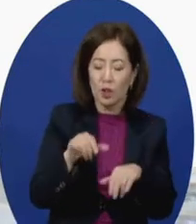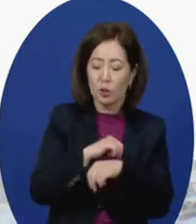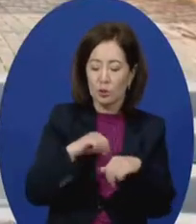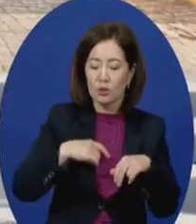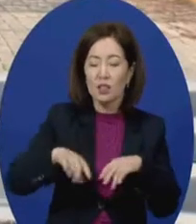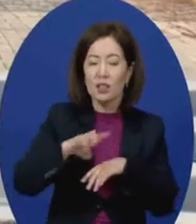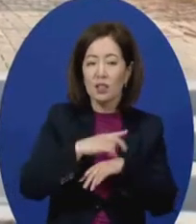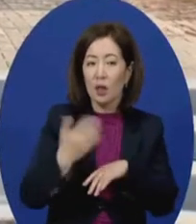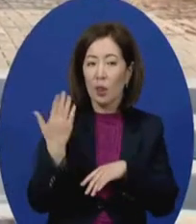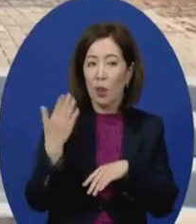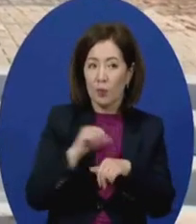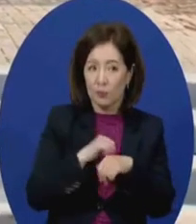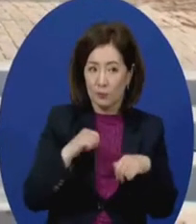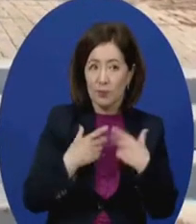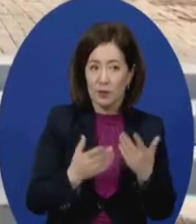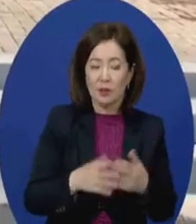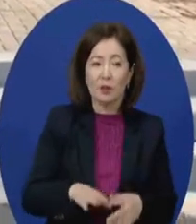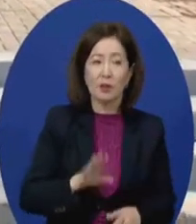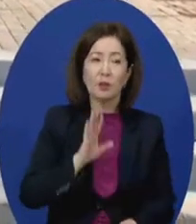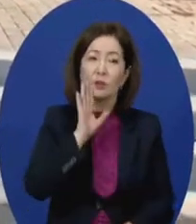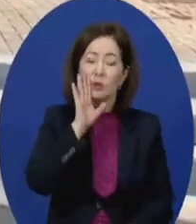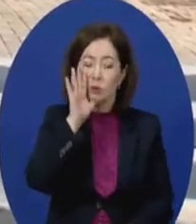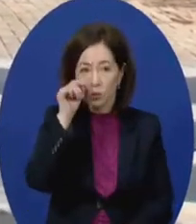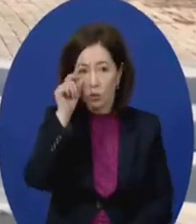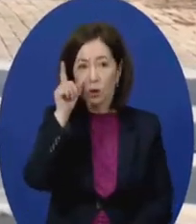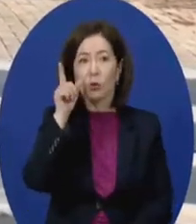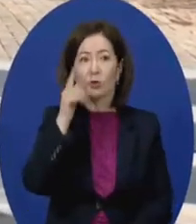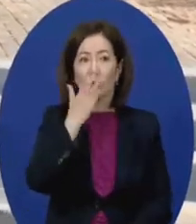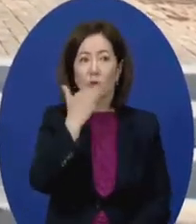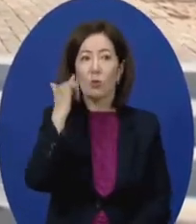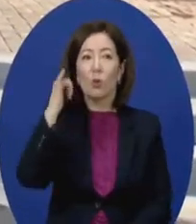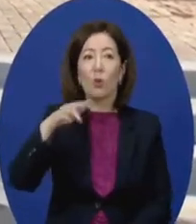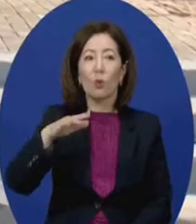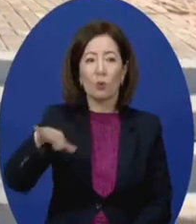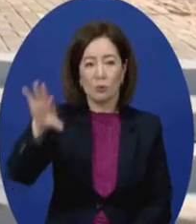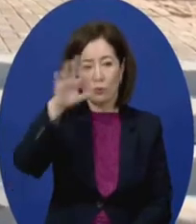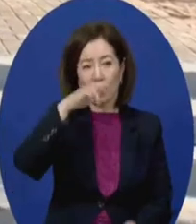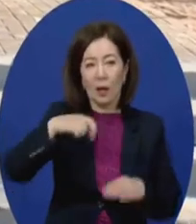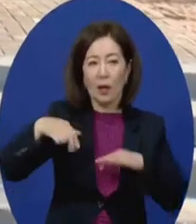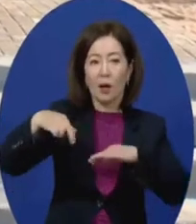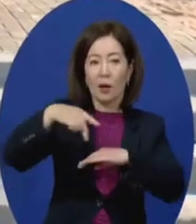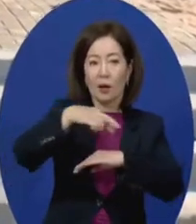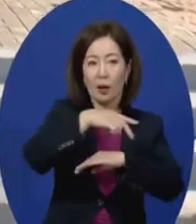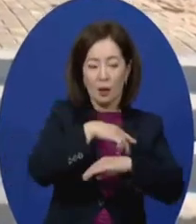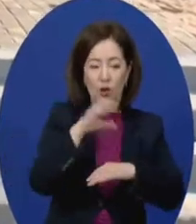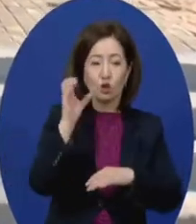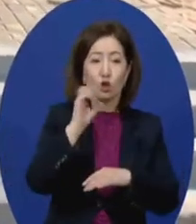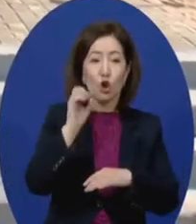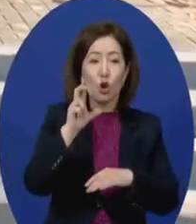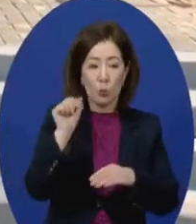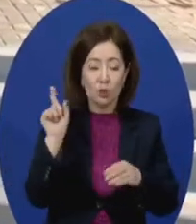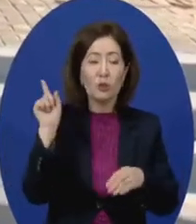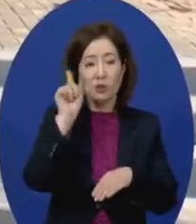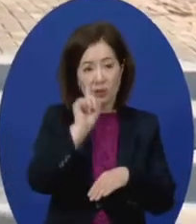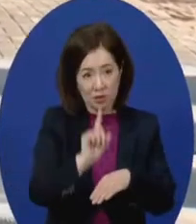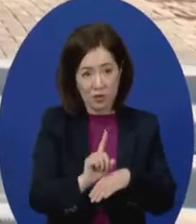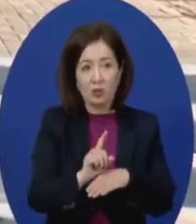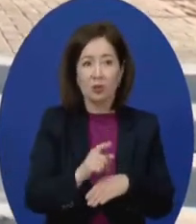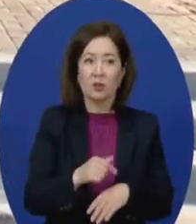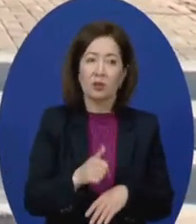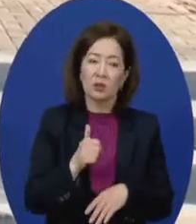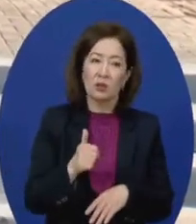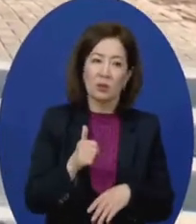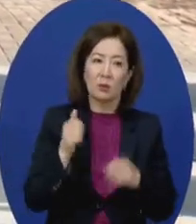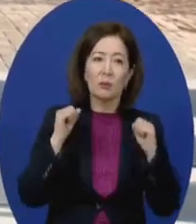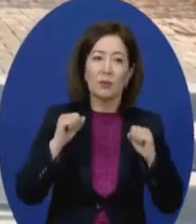иргэд нь хэлж байна. Би тэгэл өглөө сайхан босоод энэ уулаараа сайхан алган энэ соён бүтээр сайхан ирнэ. Ингээд